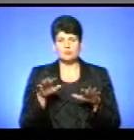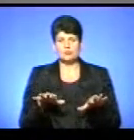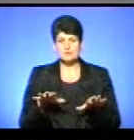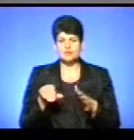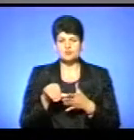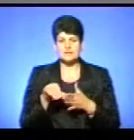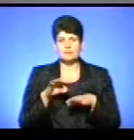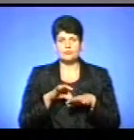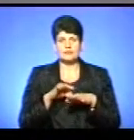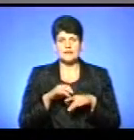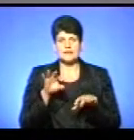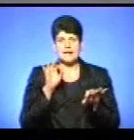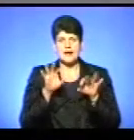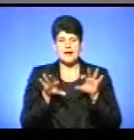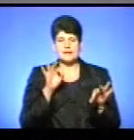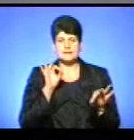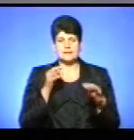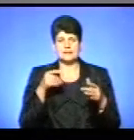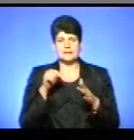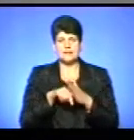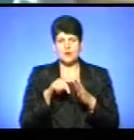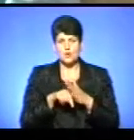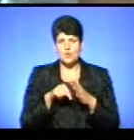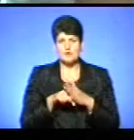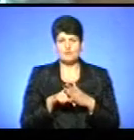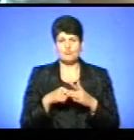учасники проходять кастинг на роль у фільмі «Мій янгол».